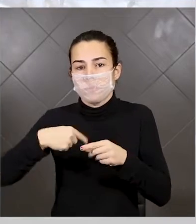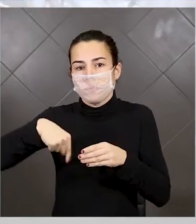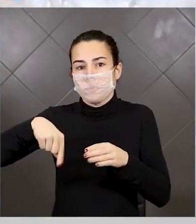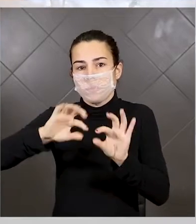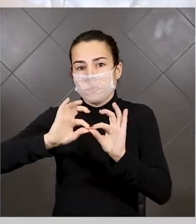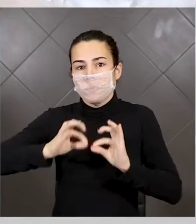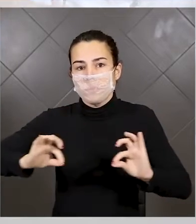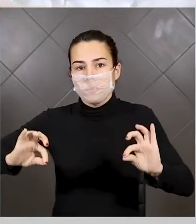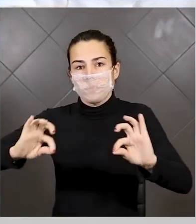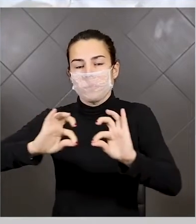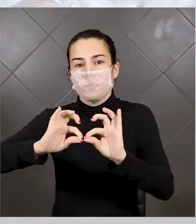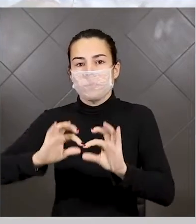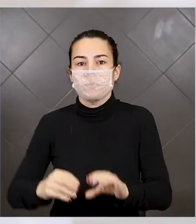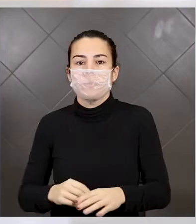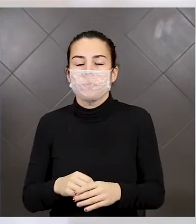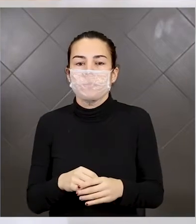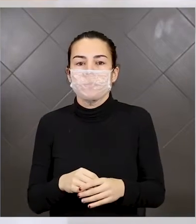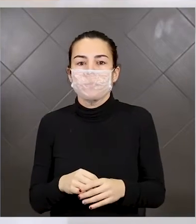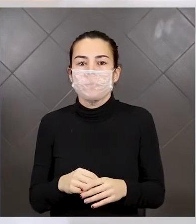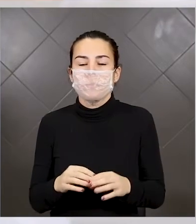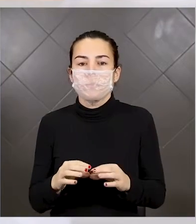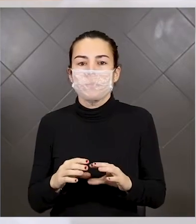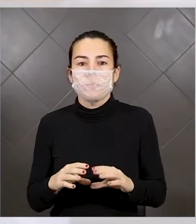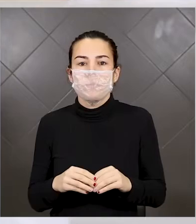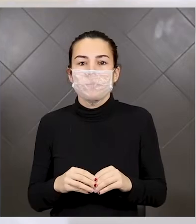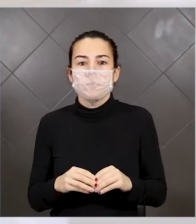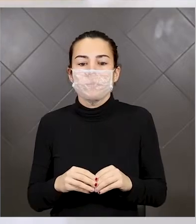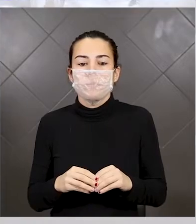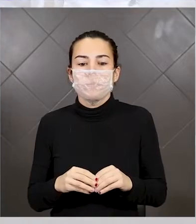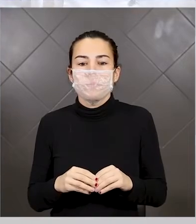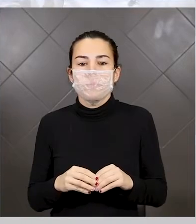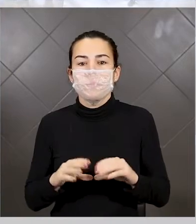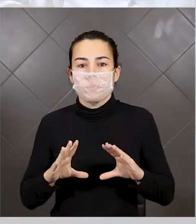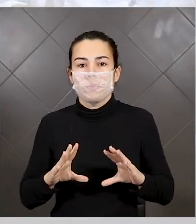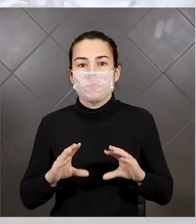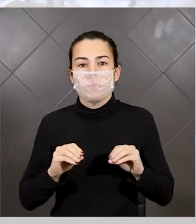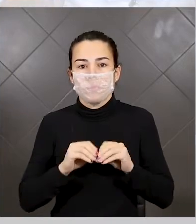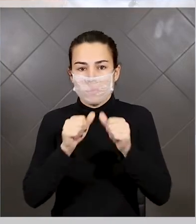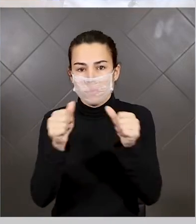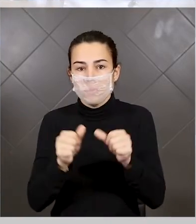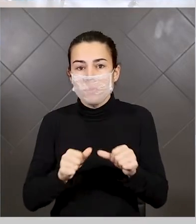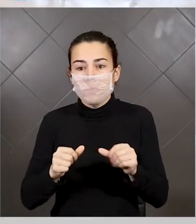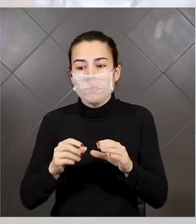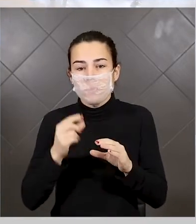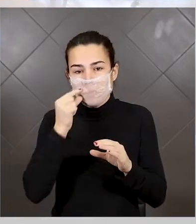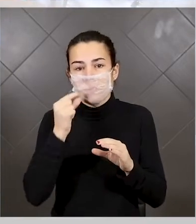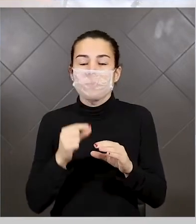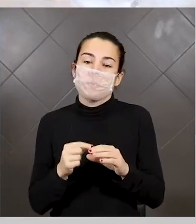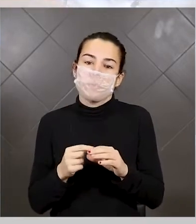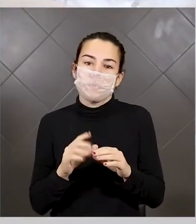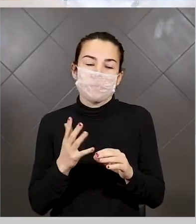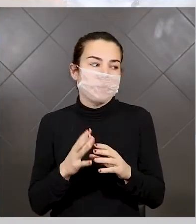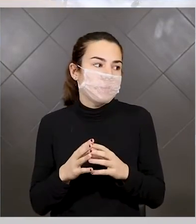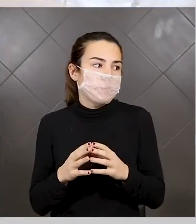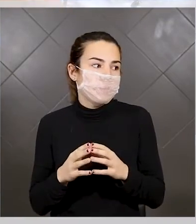dels pastissos, i l'hem utilitzat per fer el motllo directament. Al final que cercàvem, el primer pastís